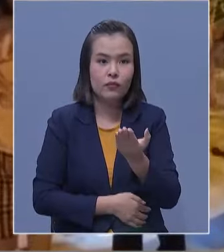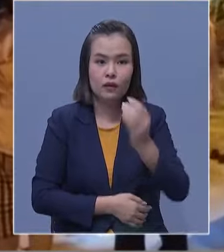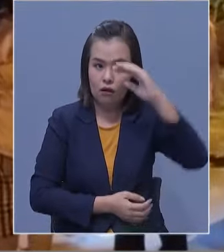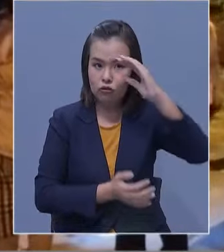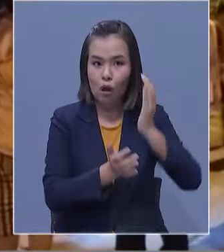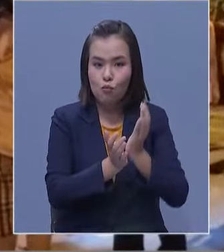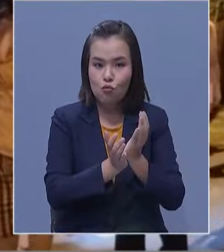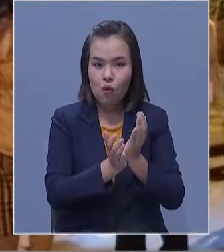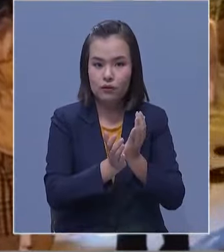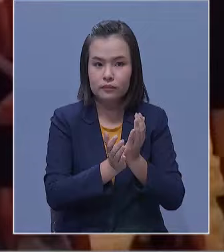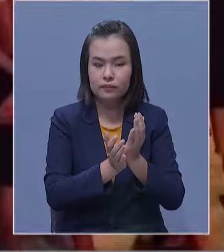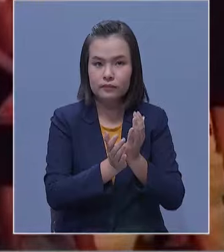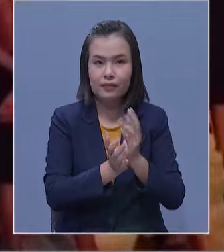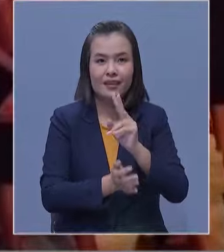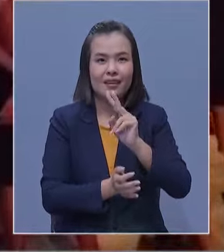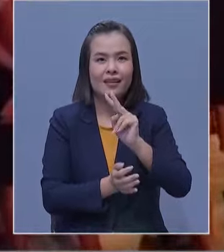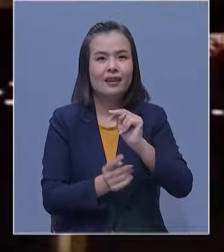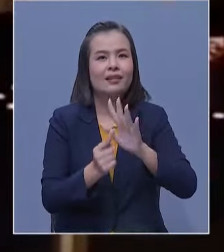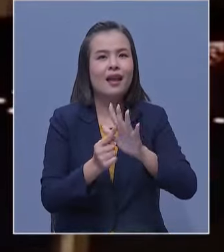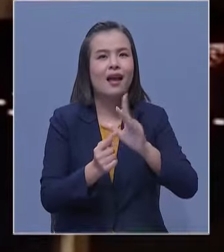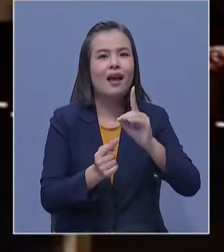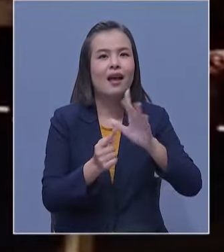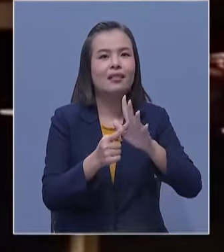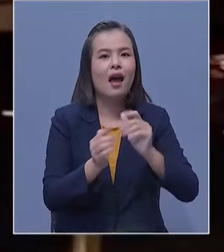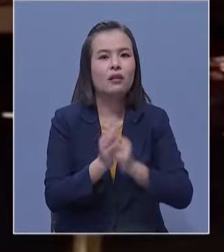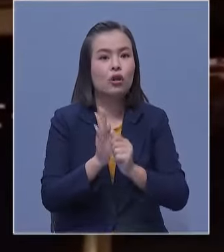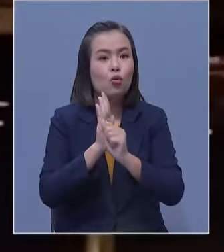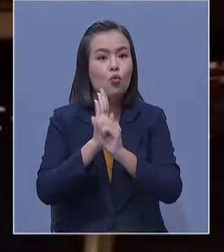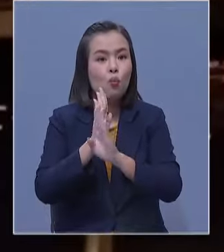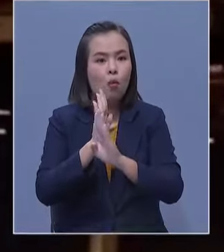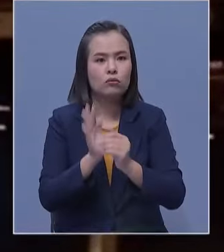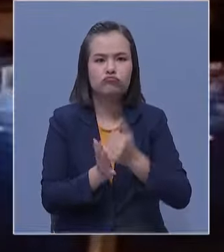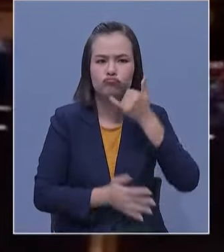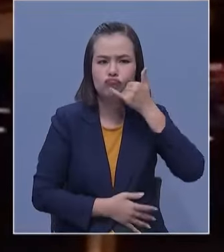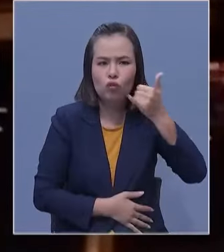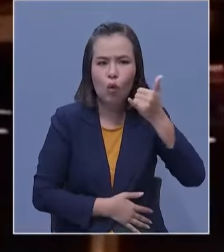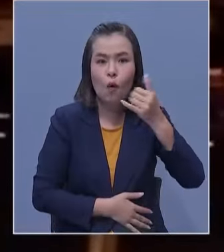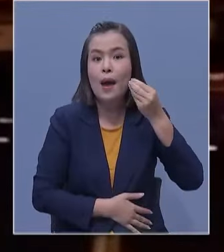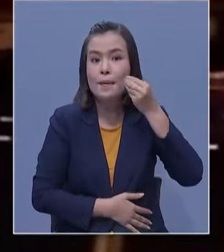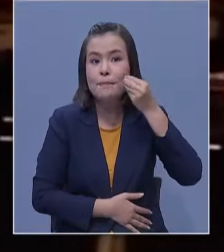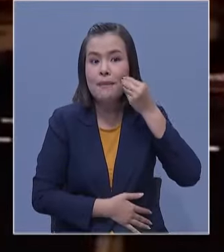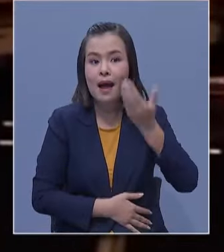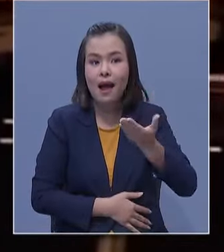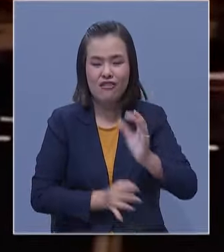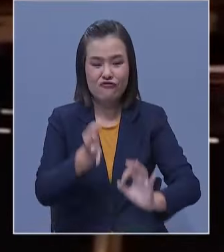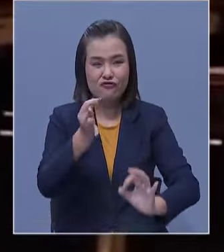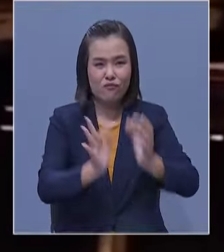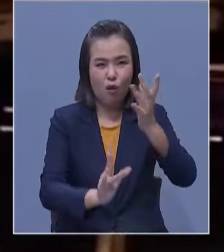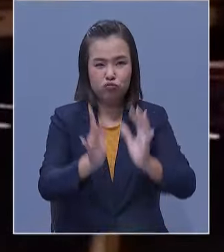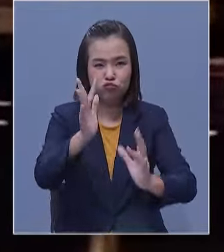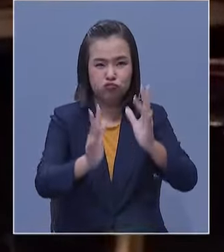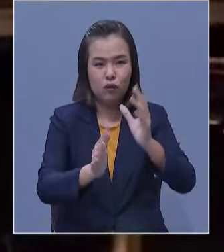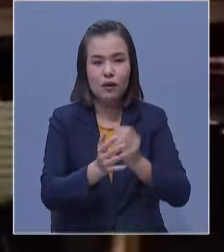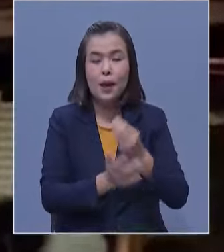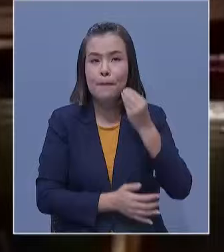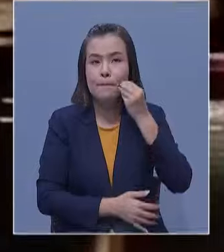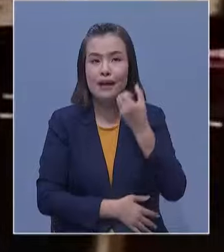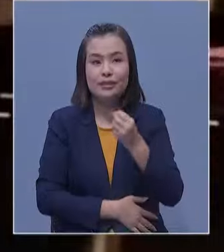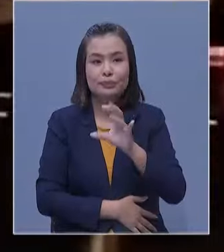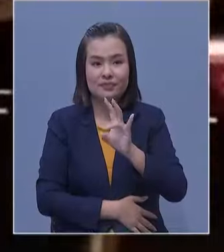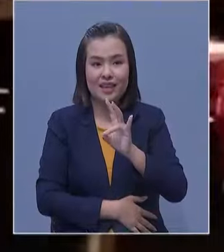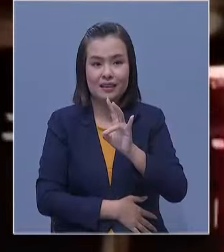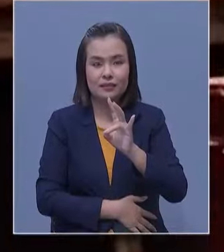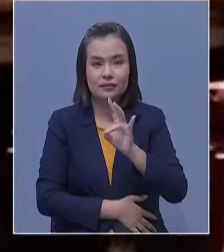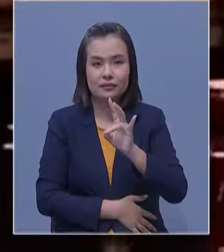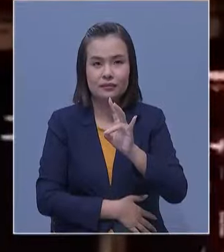หน้าที่ตำรวจสภนาตาที่อุบลราชธานีได้รับแจ้งเหตุค่ะบอกว่าเนี่ยบ้านหลังนี้มันเกิดไฟไหม้เป็นบ้านเลขที่ 17อยู่